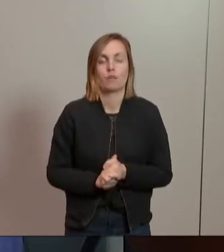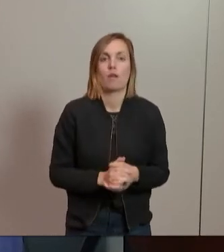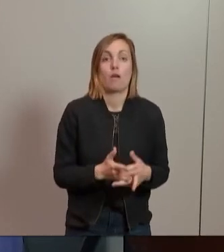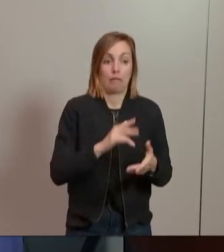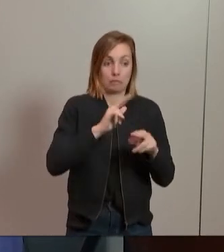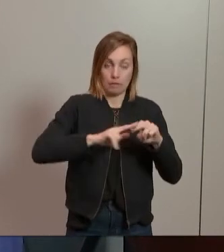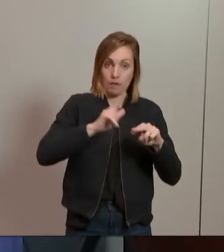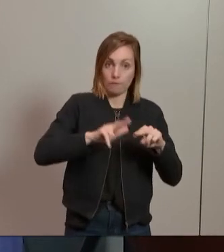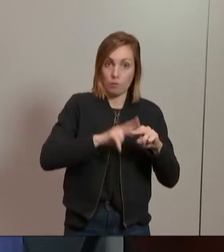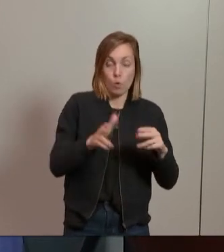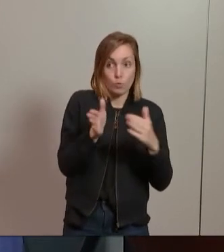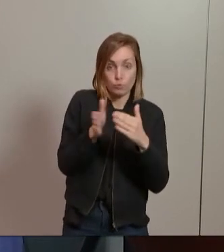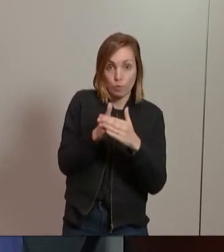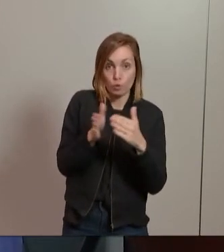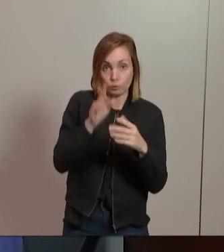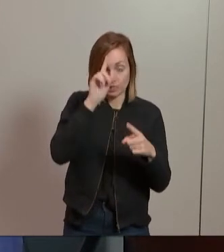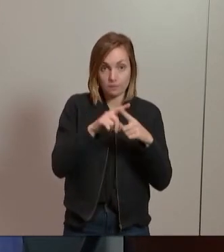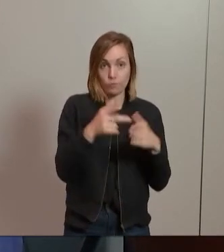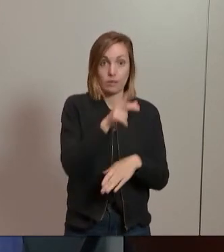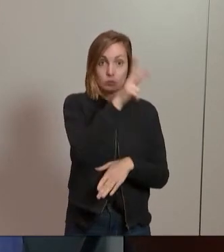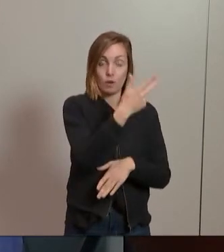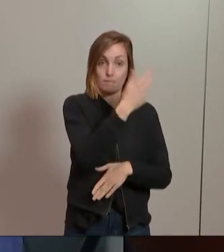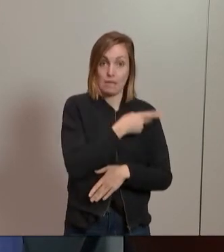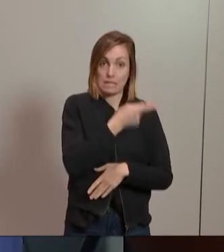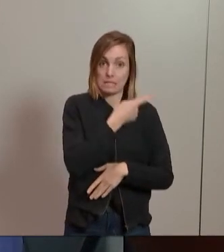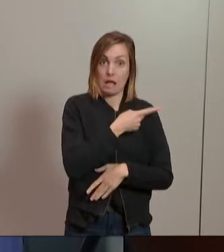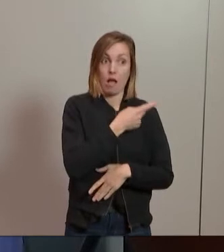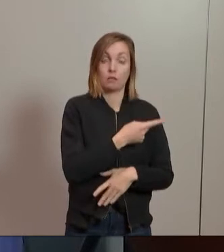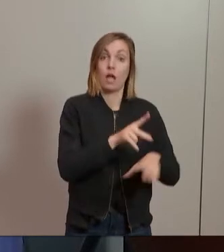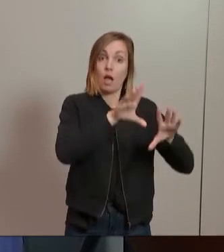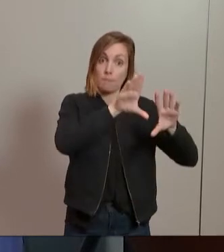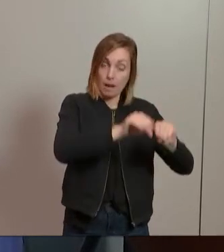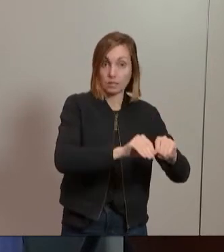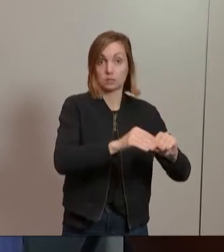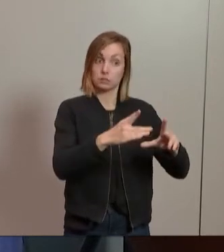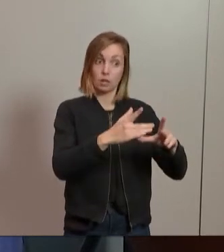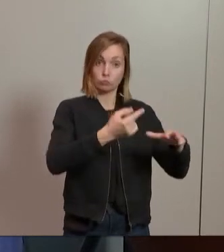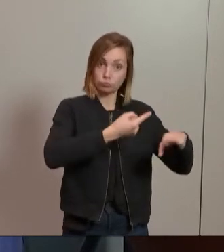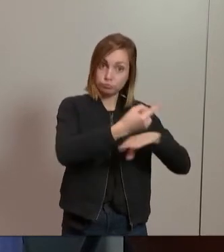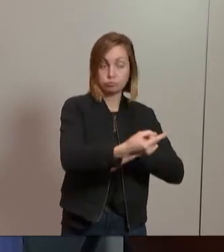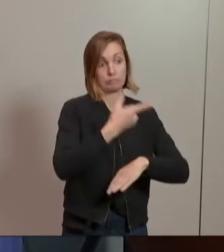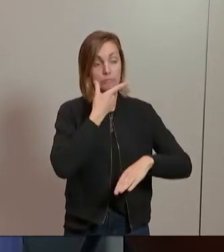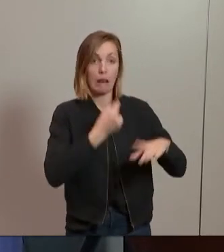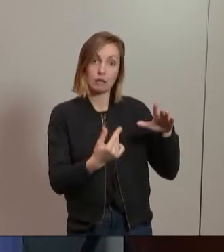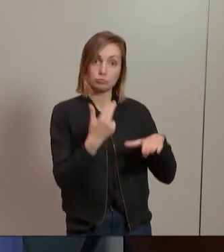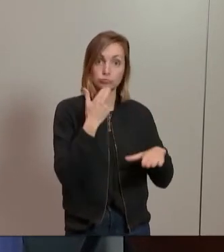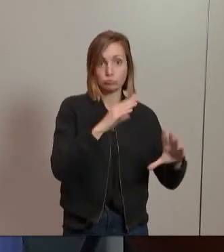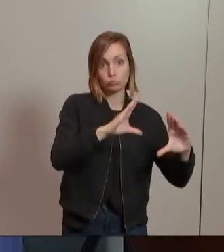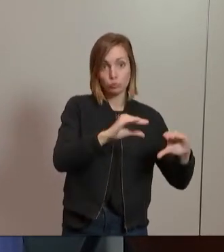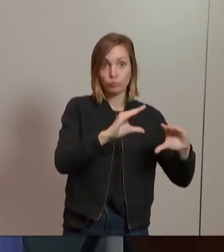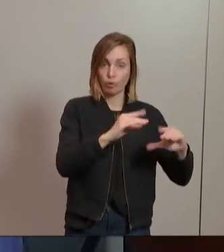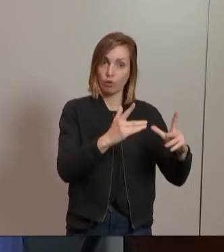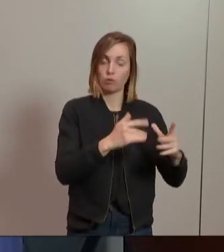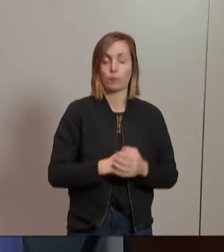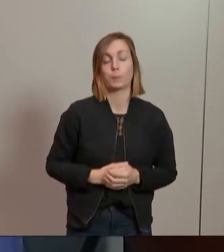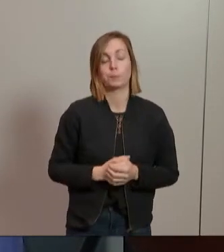s'inscrit en faveur d'une pérennisation de l'installation des soignants qui doivent pouvoir s'approprier les lieux et s'y sentir à leur aise afin de projeter leur installation à long